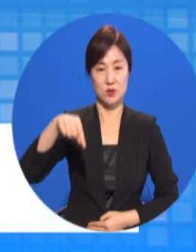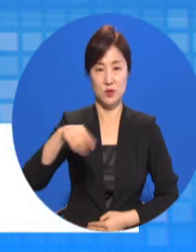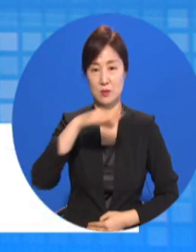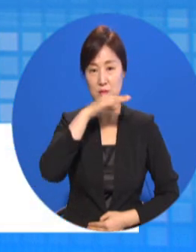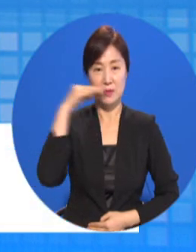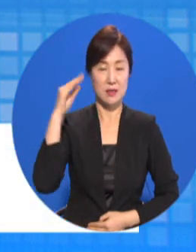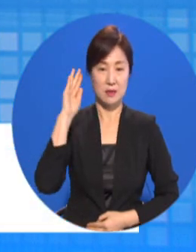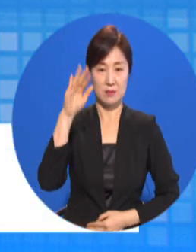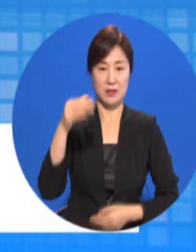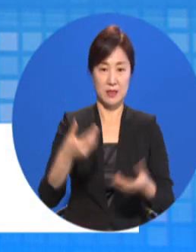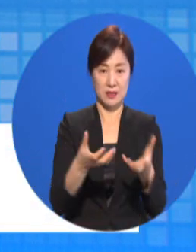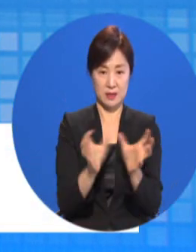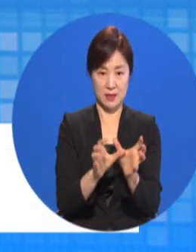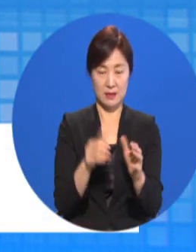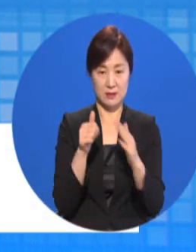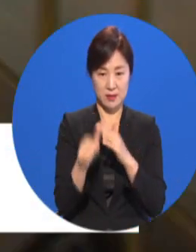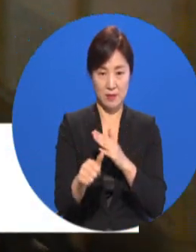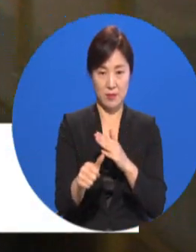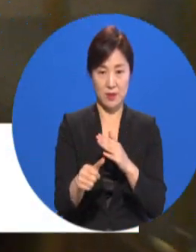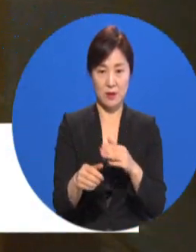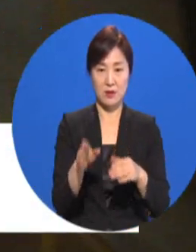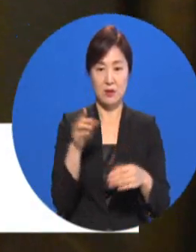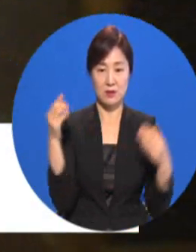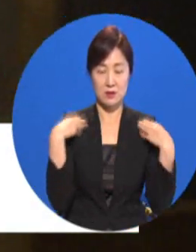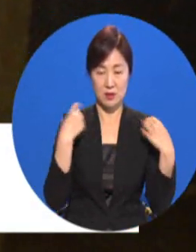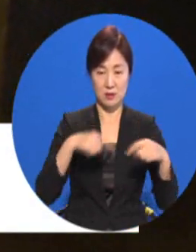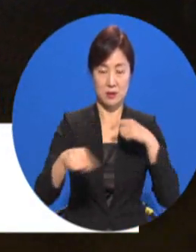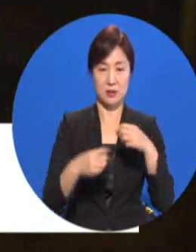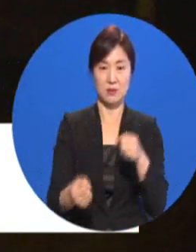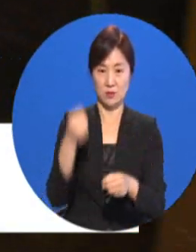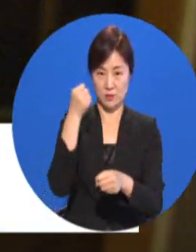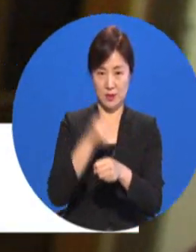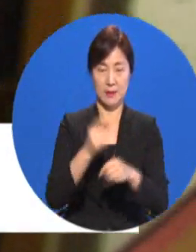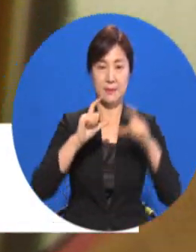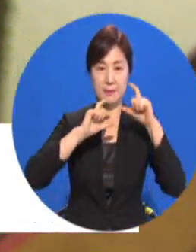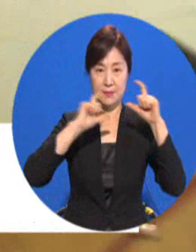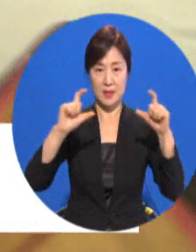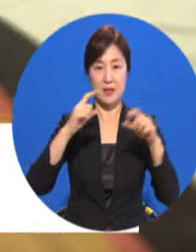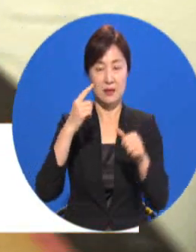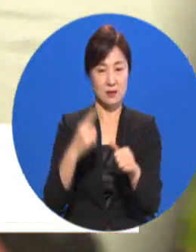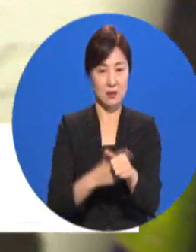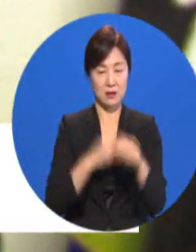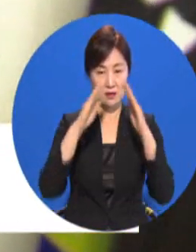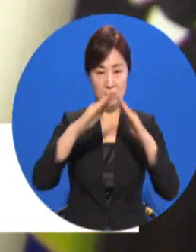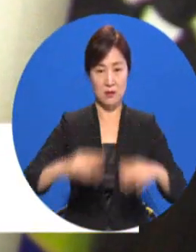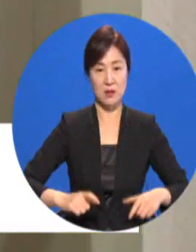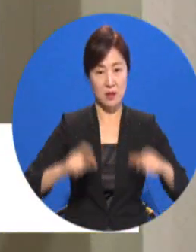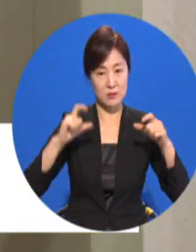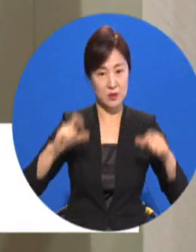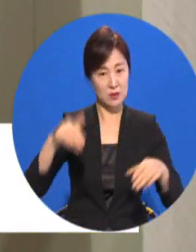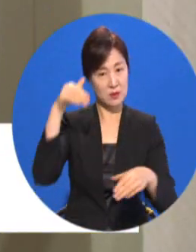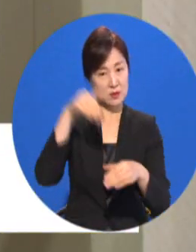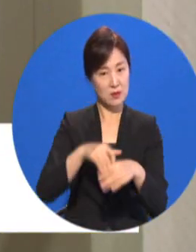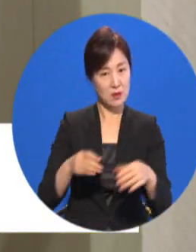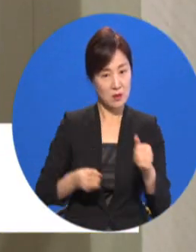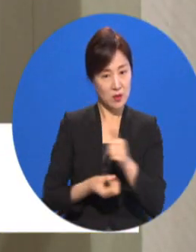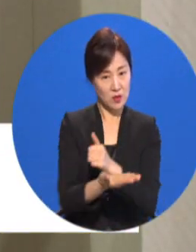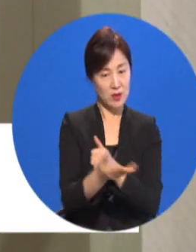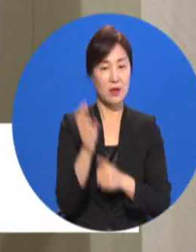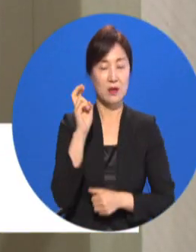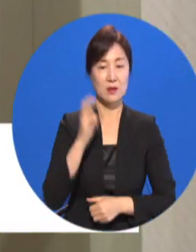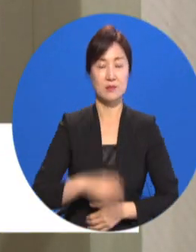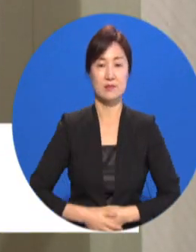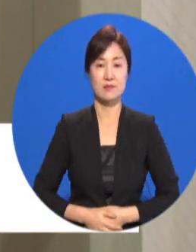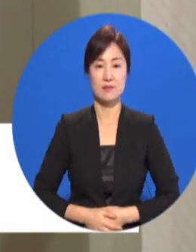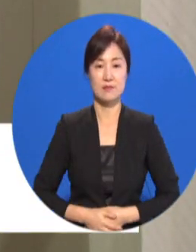정계 복귀를 선언하면서 총선을 앞두고 화남 정치권에 미칠 영향이 주목됩니다 지난 20대 총선에서 안